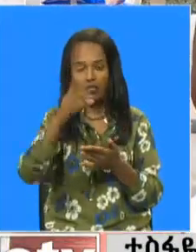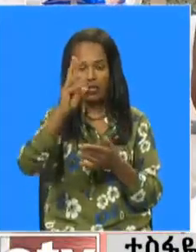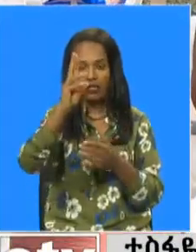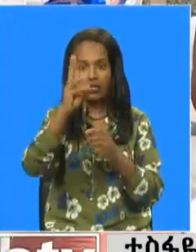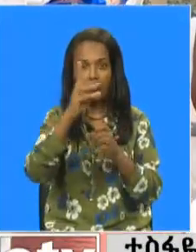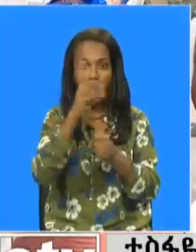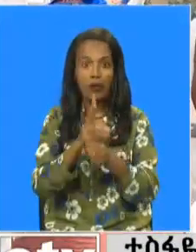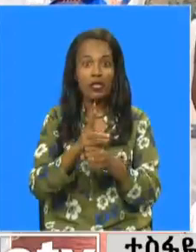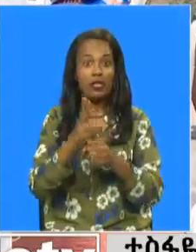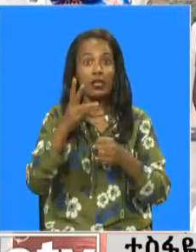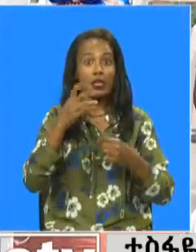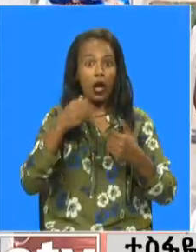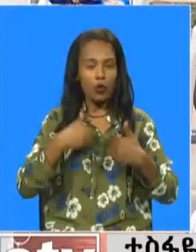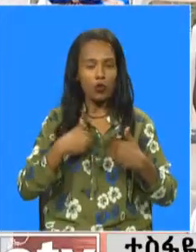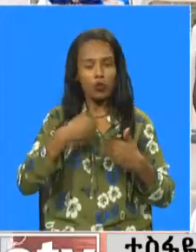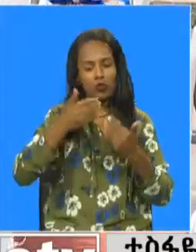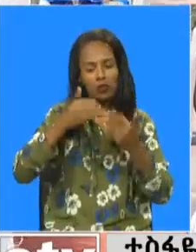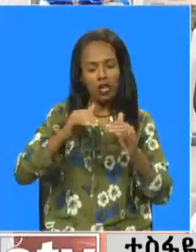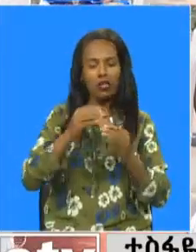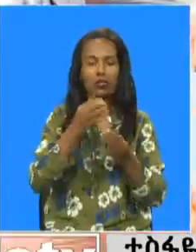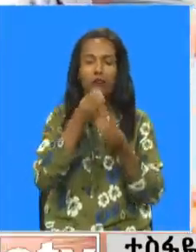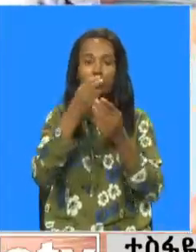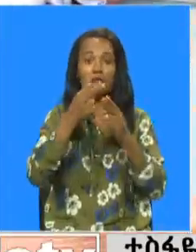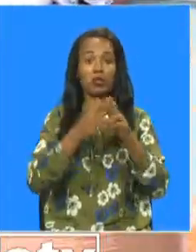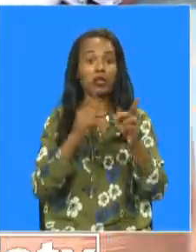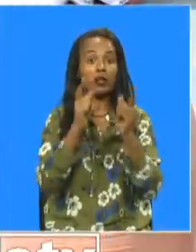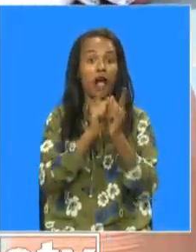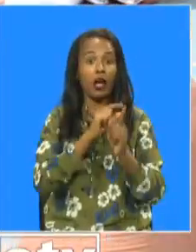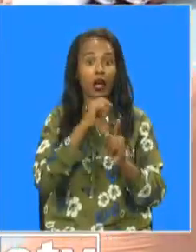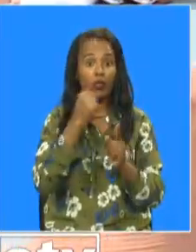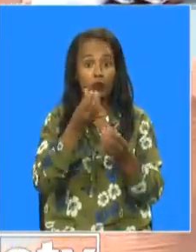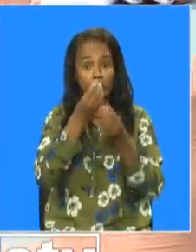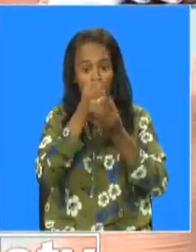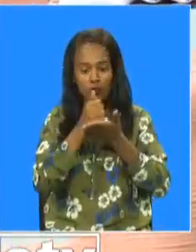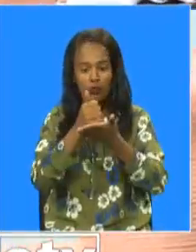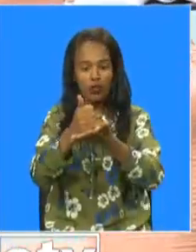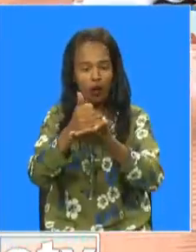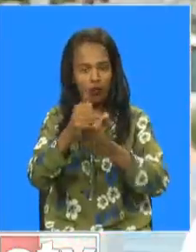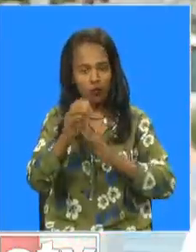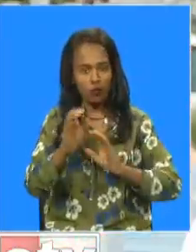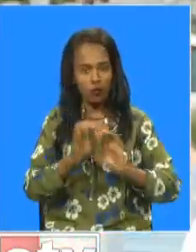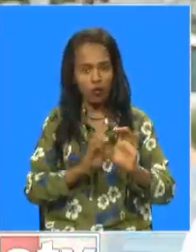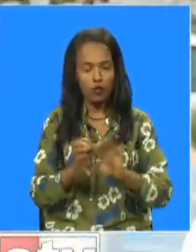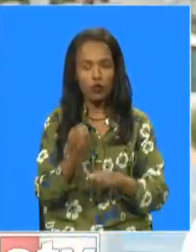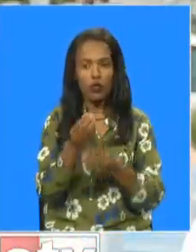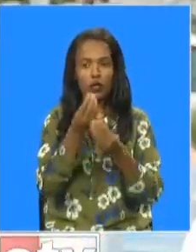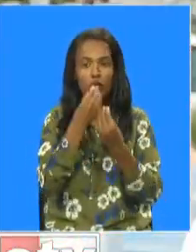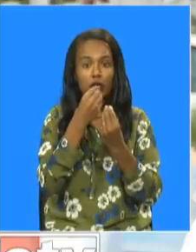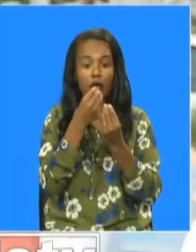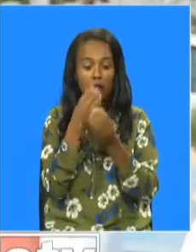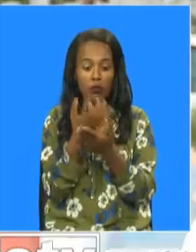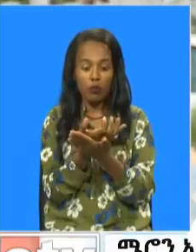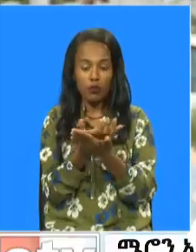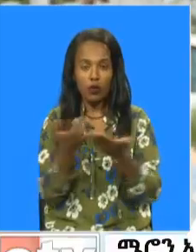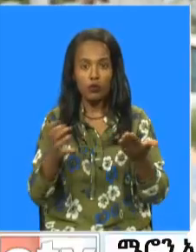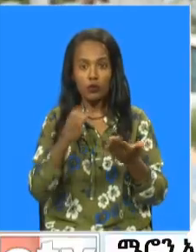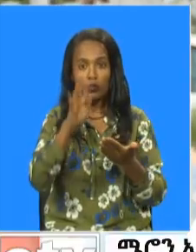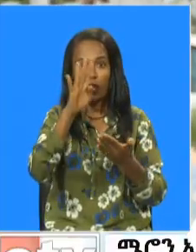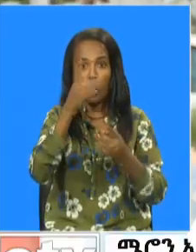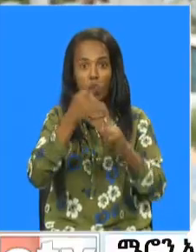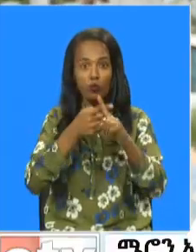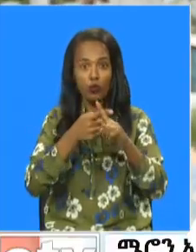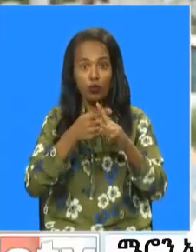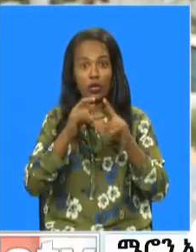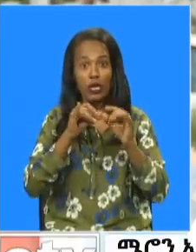እድሜ ያሉ ህጻናት የተመጣጠነ ምግብ እጥረት እንዳያጋጥማቸው የምግብ ድጋፍ ተደርጎላቸዋል። የምግብ ቁሳቁሶችን ለአራት ወር የሚሆን